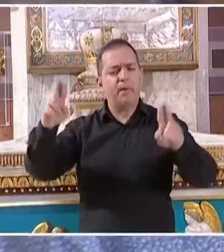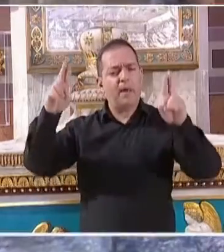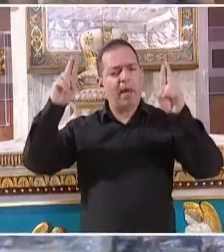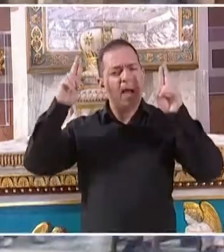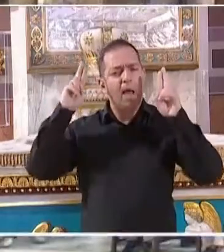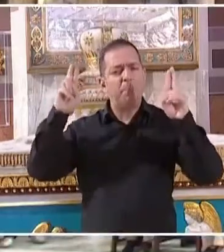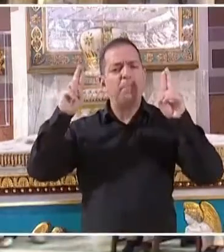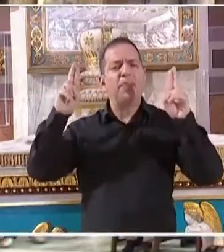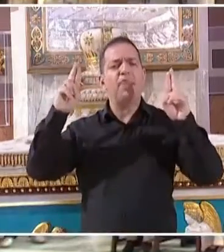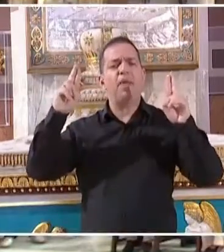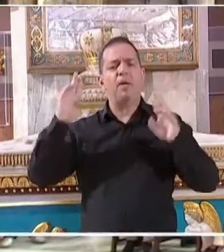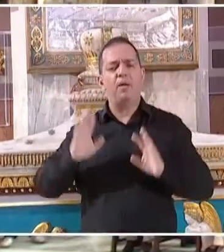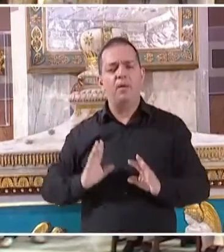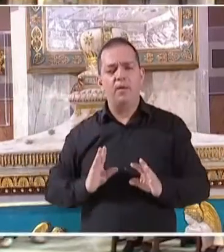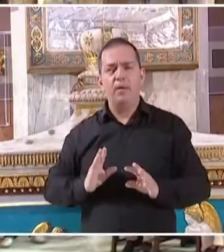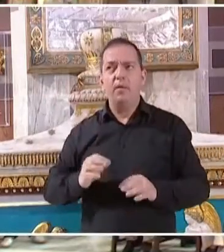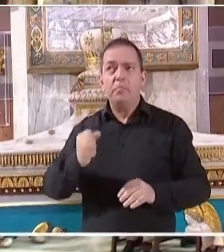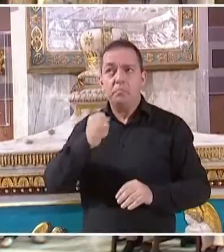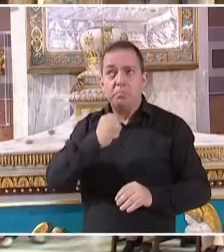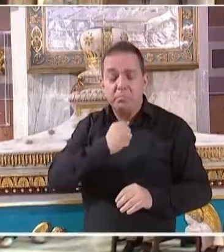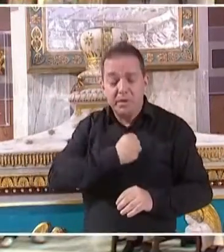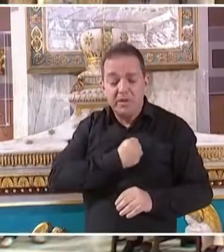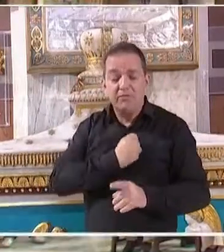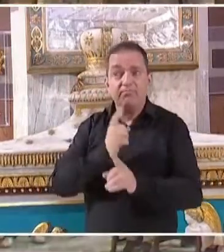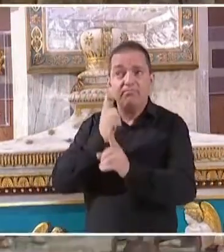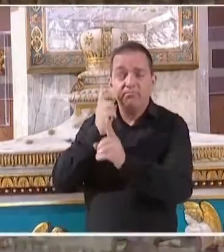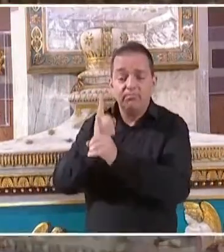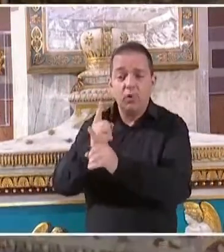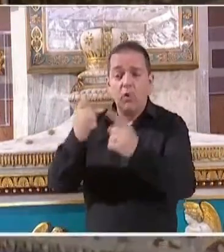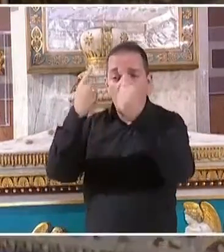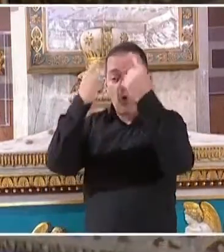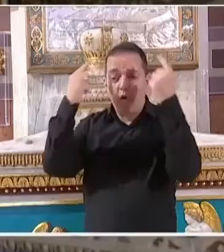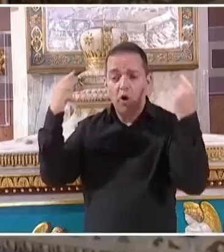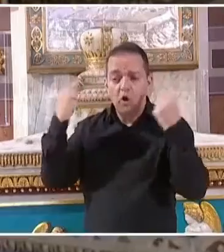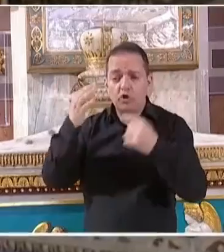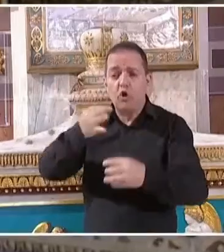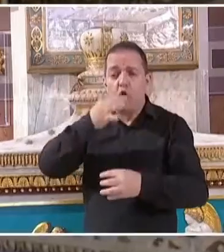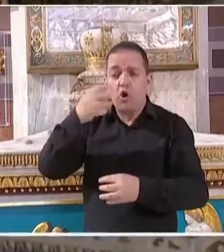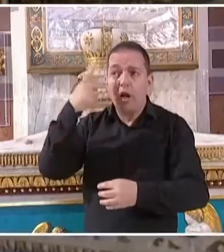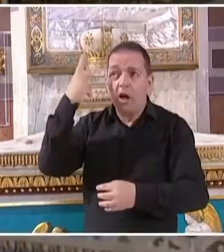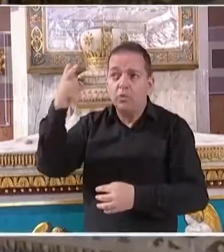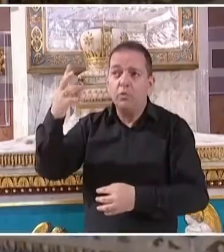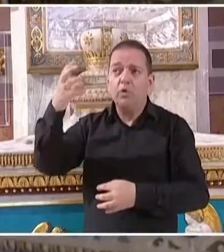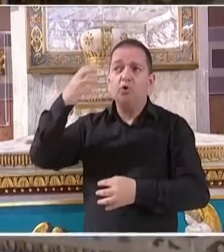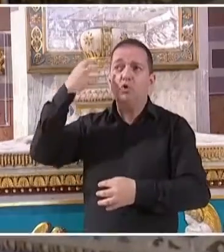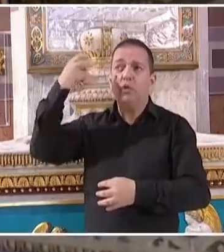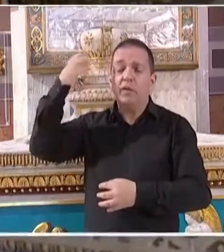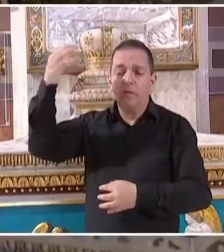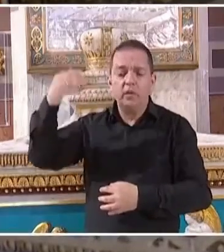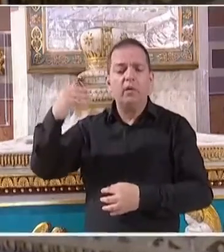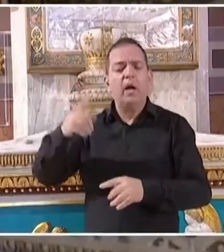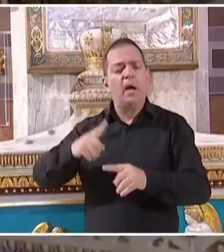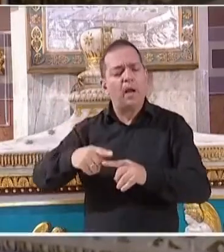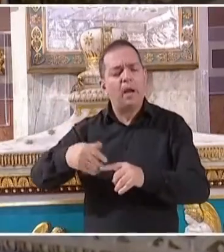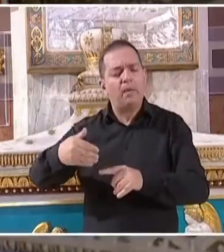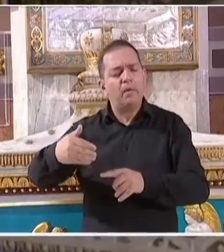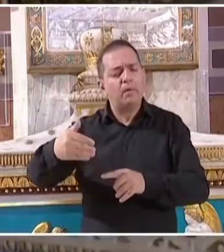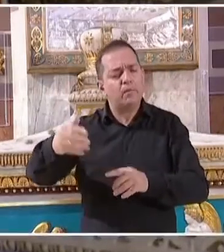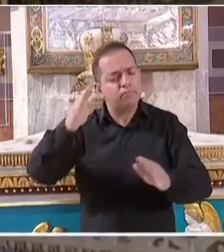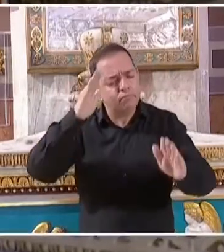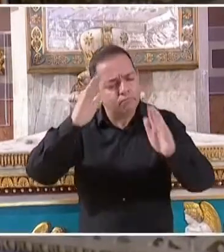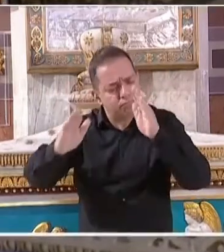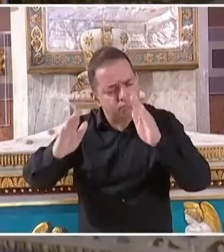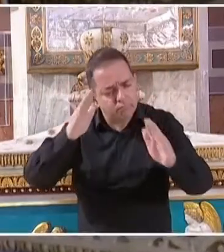της πίστεως στον Λόγο και την σοφία του Θεού το γένος θα σωθεί,